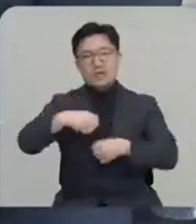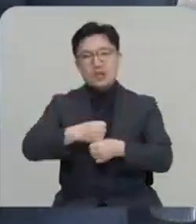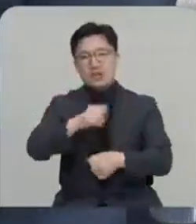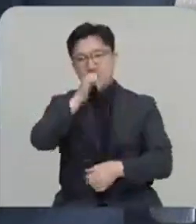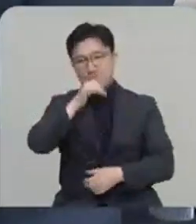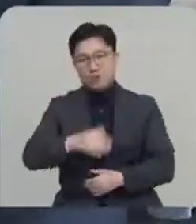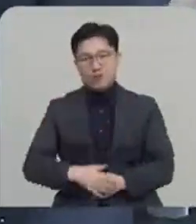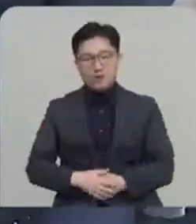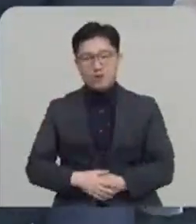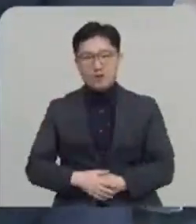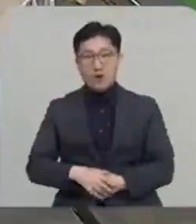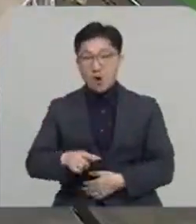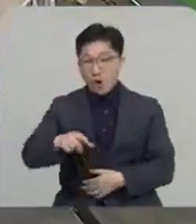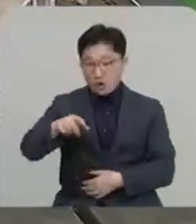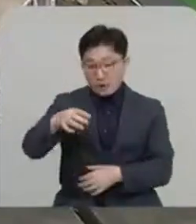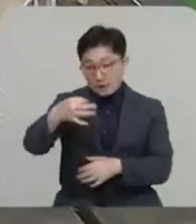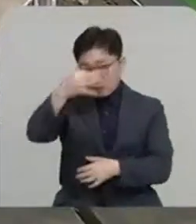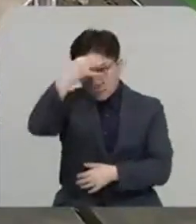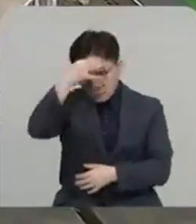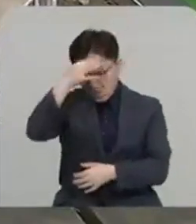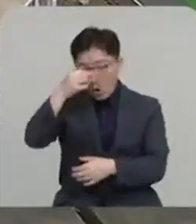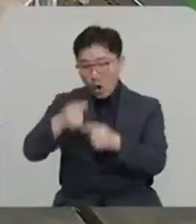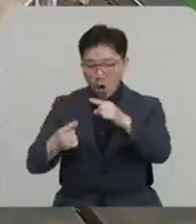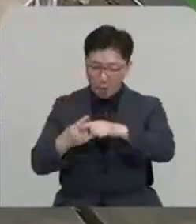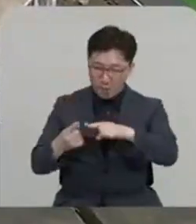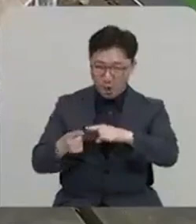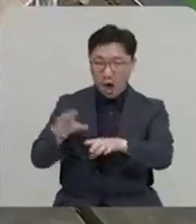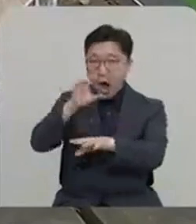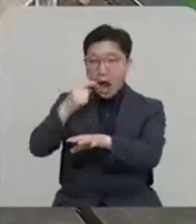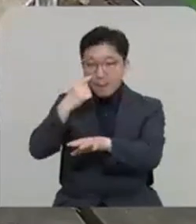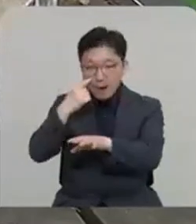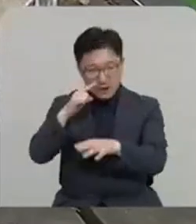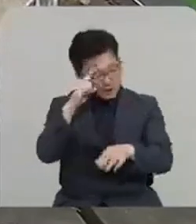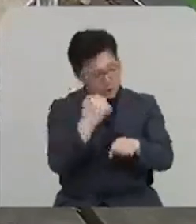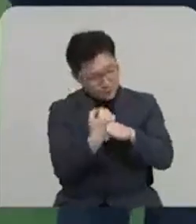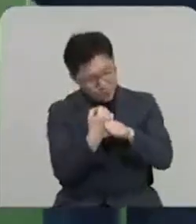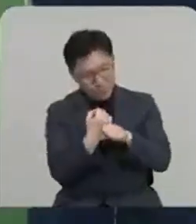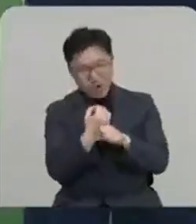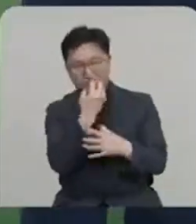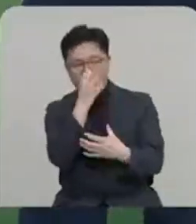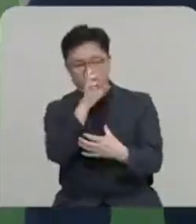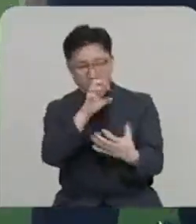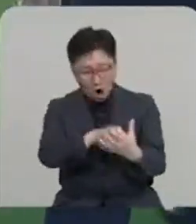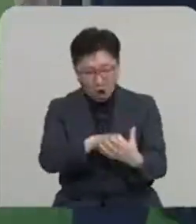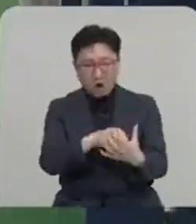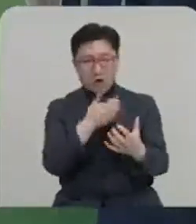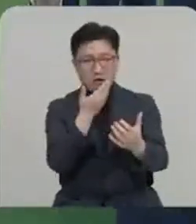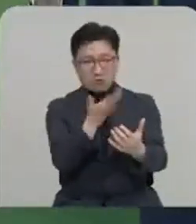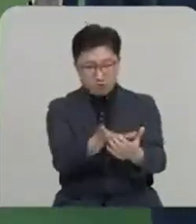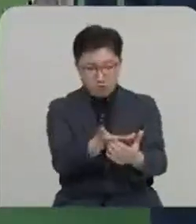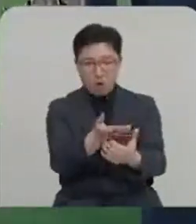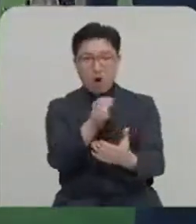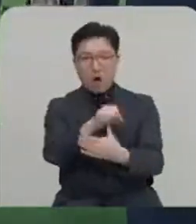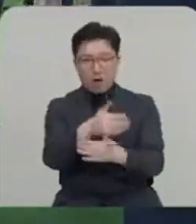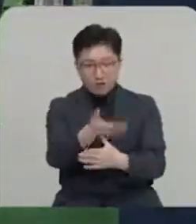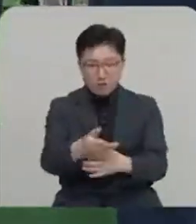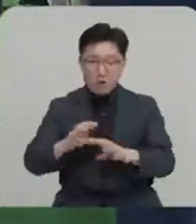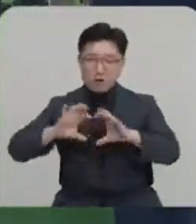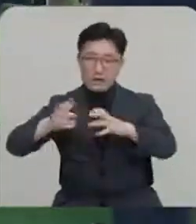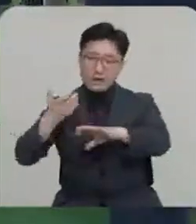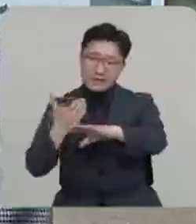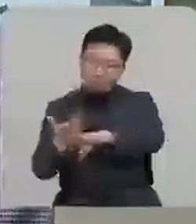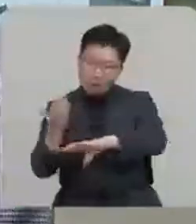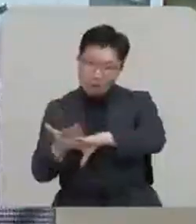재난 상황별로 제품과 기술의 시험 평가는 물론 연구 개발과 인증, 해외 판로 개척까지 정부와 지자체가 통합